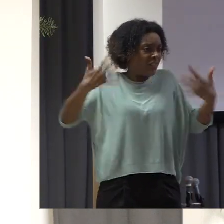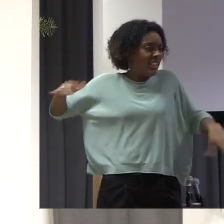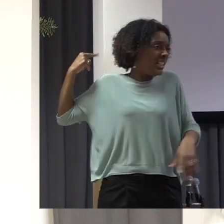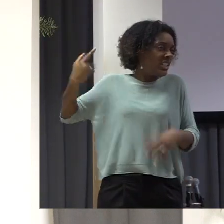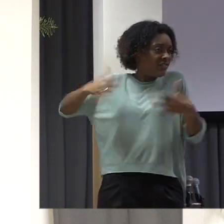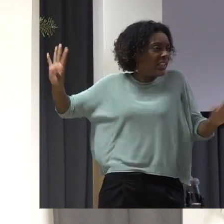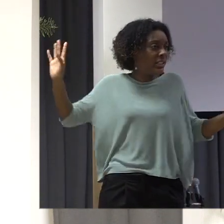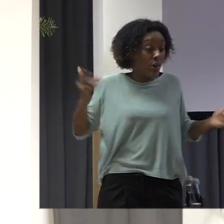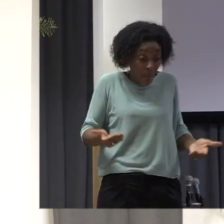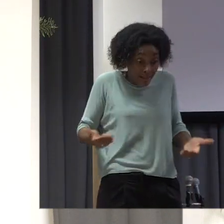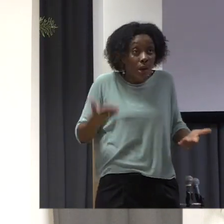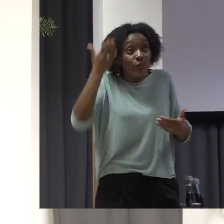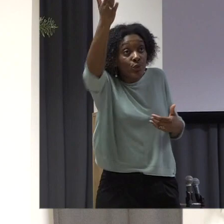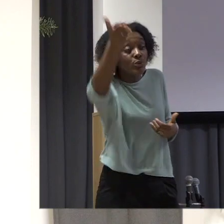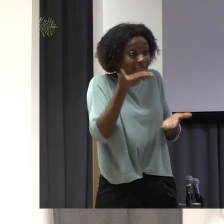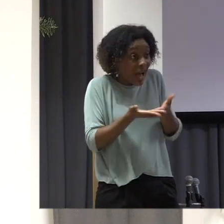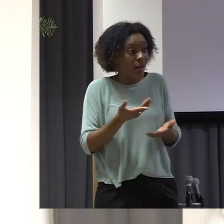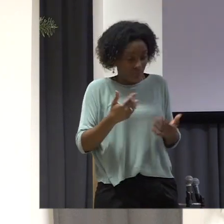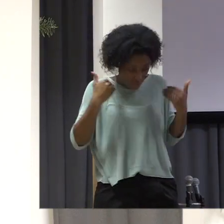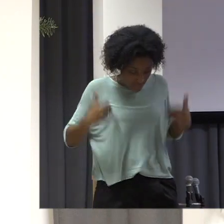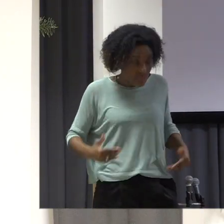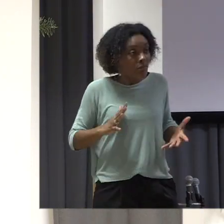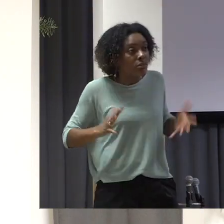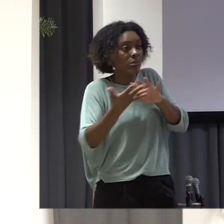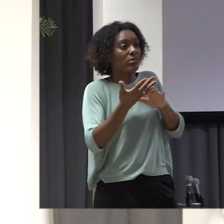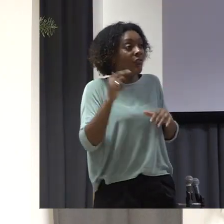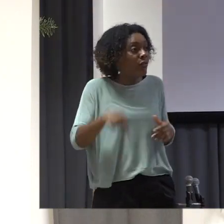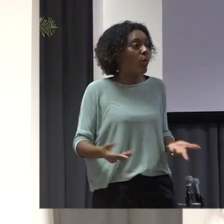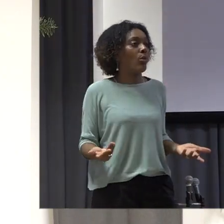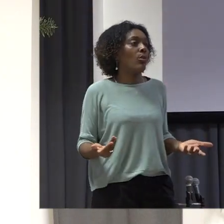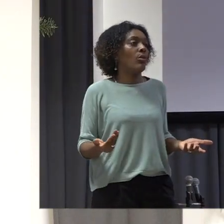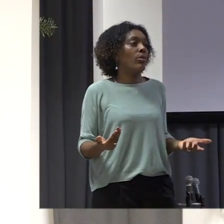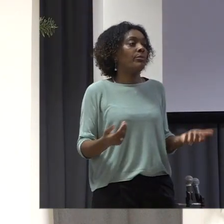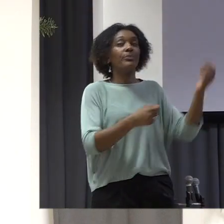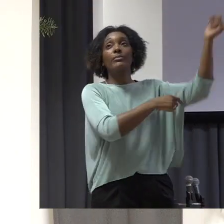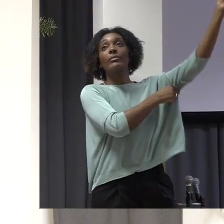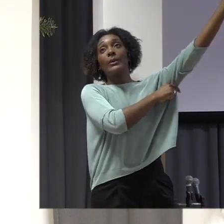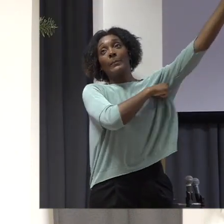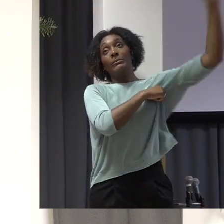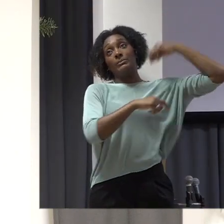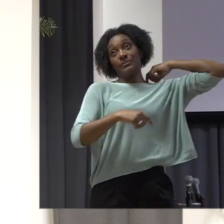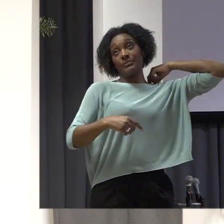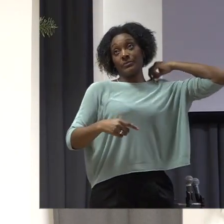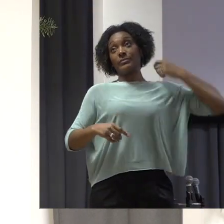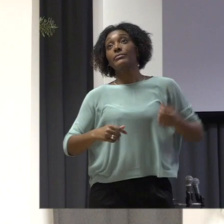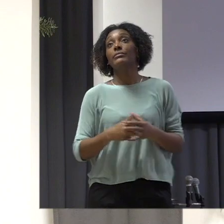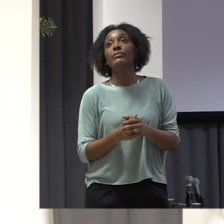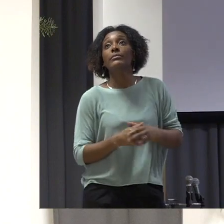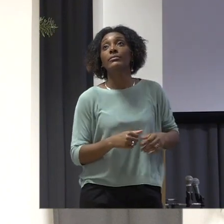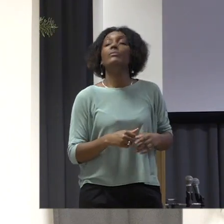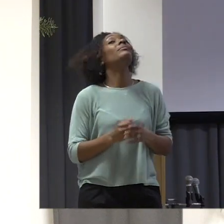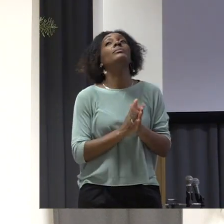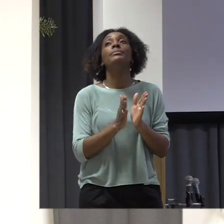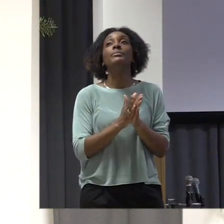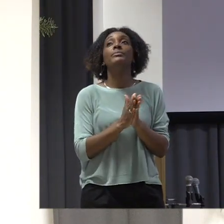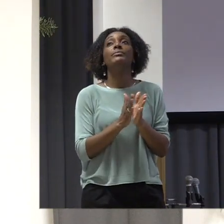dire à ces chrétiens. Non plus dans la première lettre, cette première lettre qu'il a écrite il y a déjà plusieurs mois. Il y a plusieurs mois,